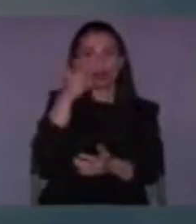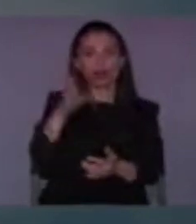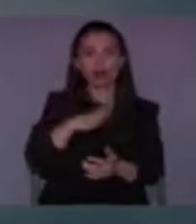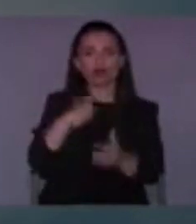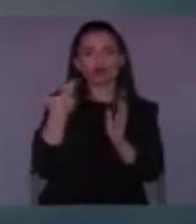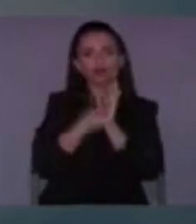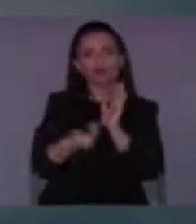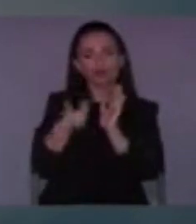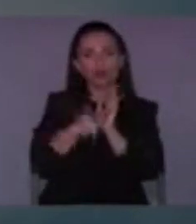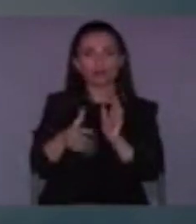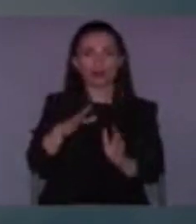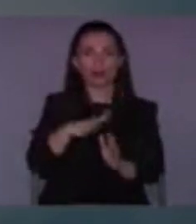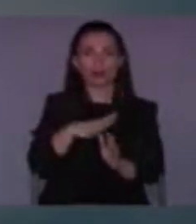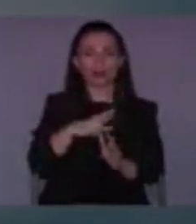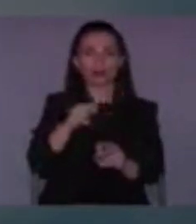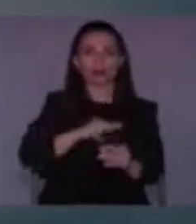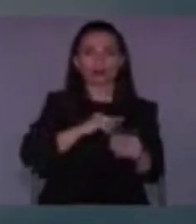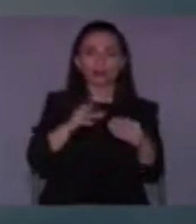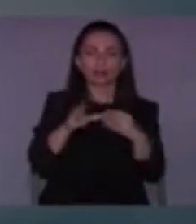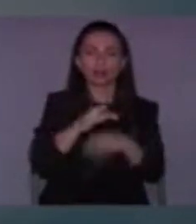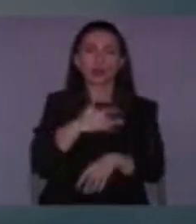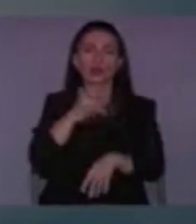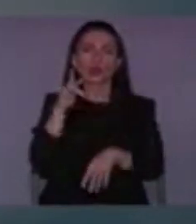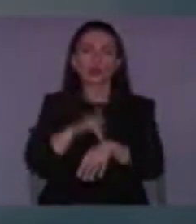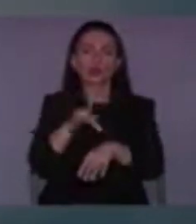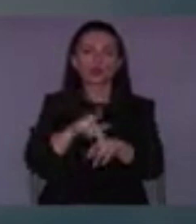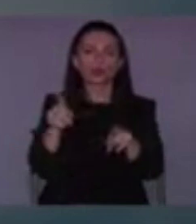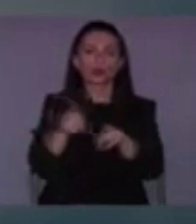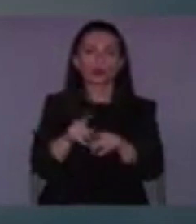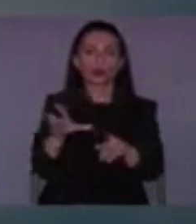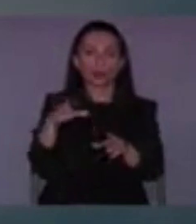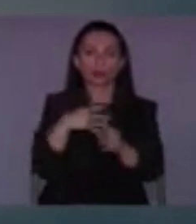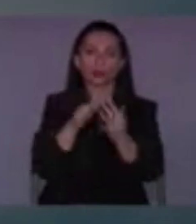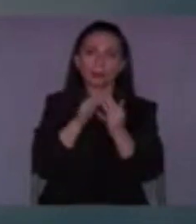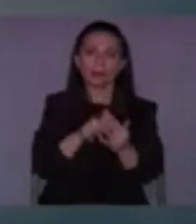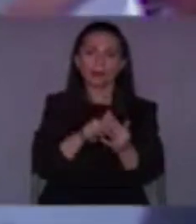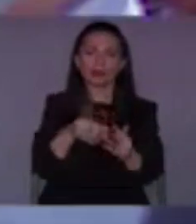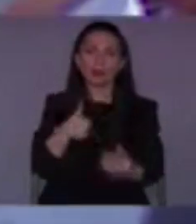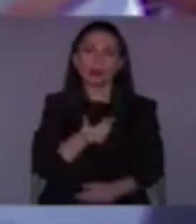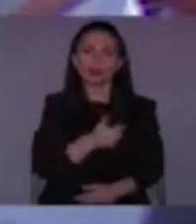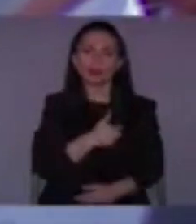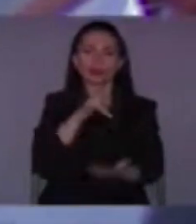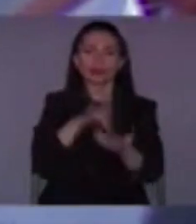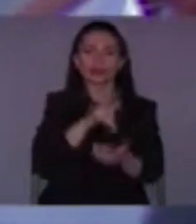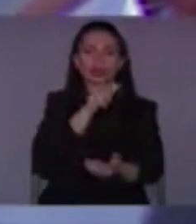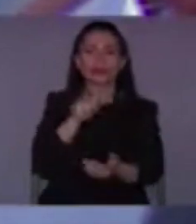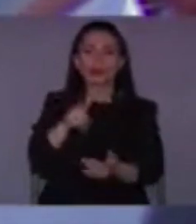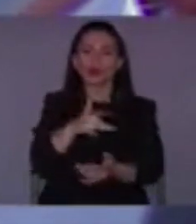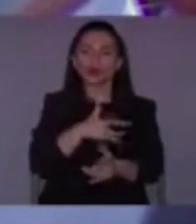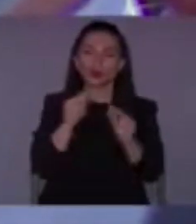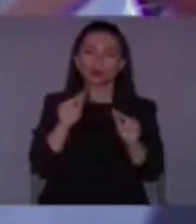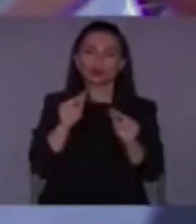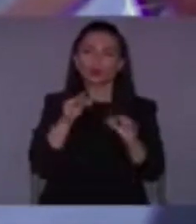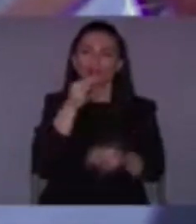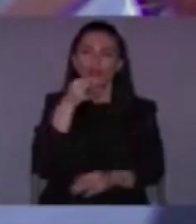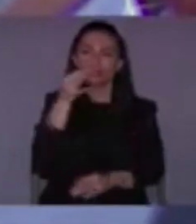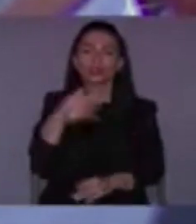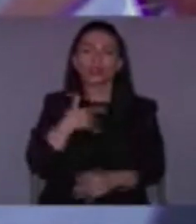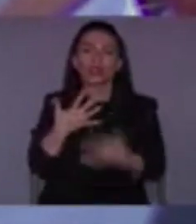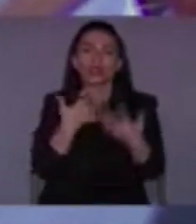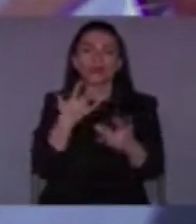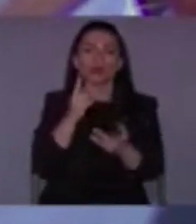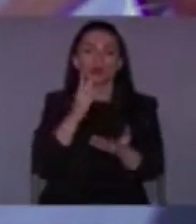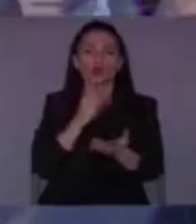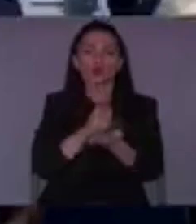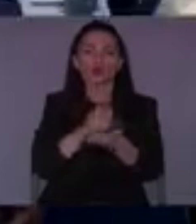ჩემი მრჩეველი, თანამშრომელი, გულშემატკივარი და თანამებრძოლი. სურს თანაქალაქელებს გულწრფელად გადმოგცეთ ის ემოცია